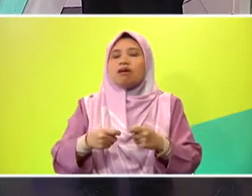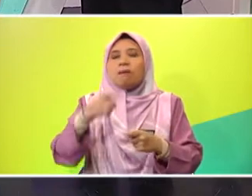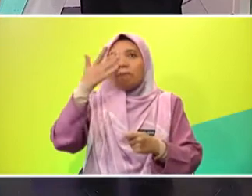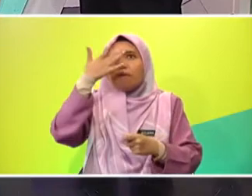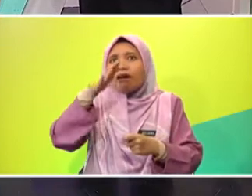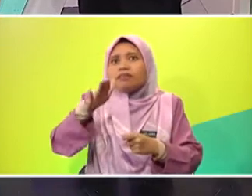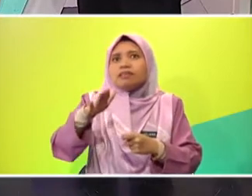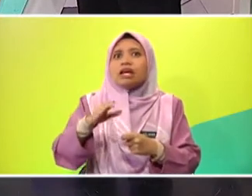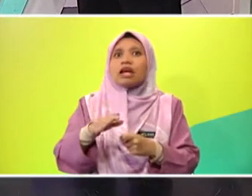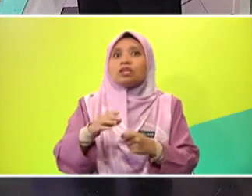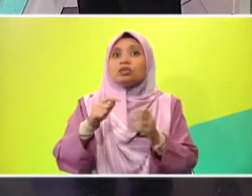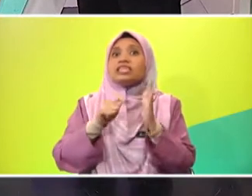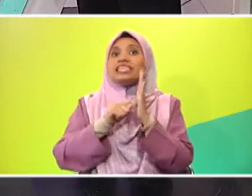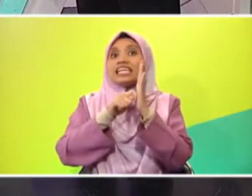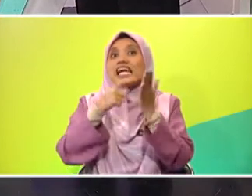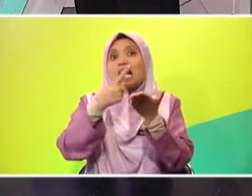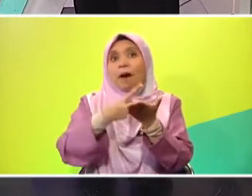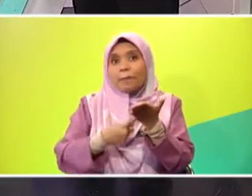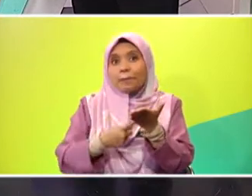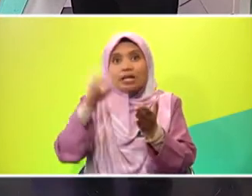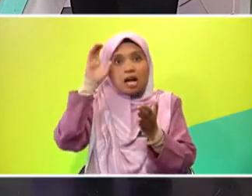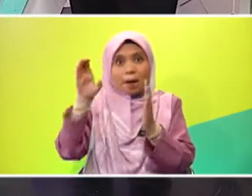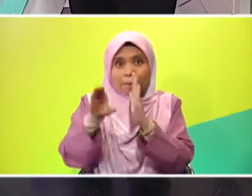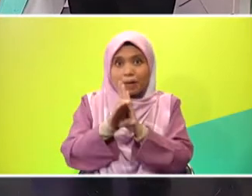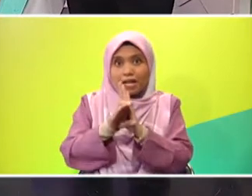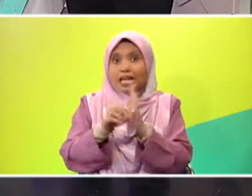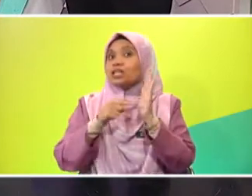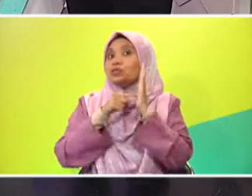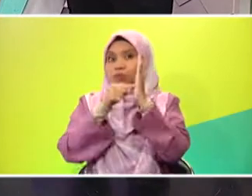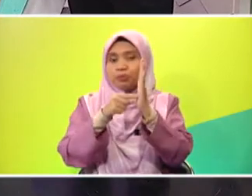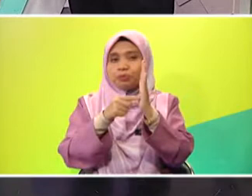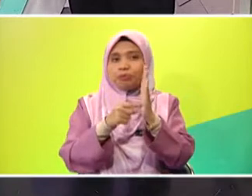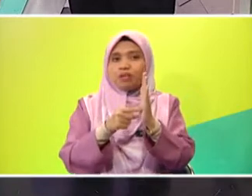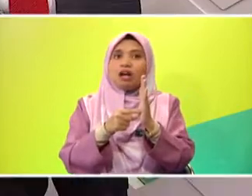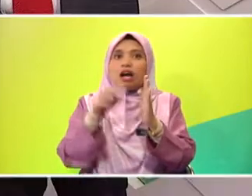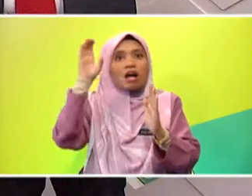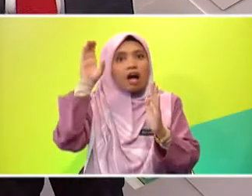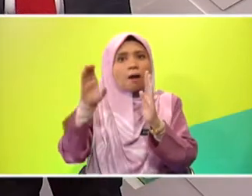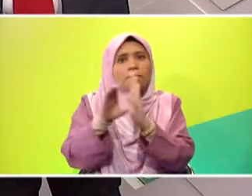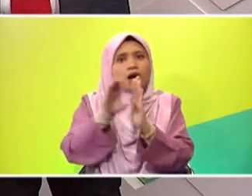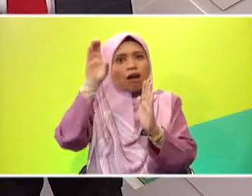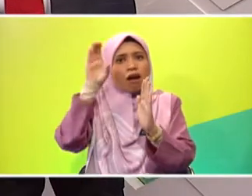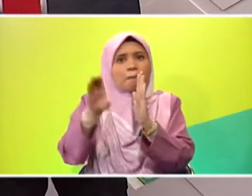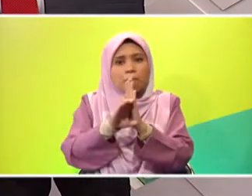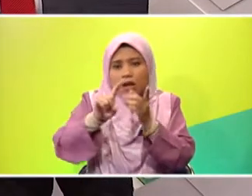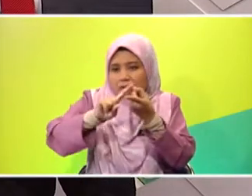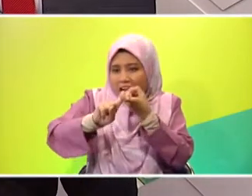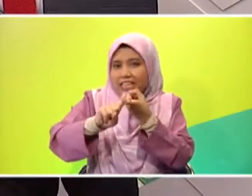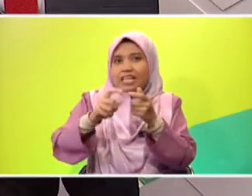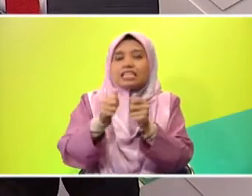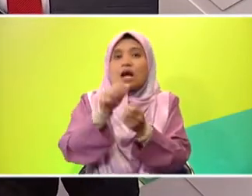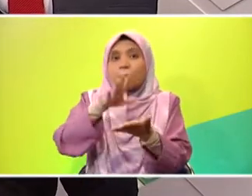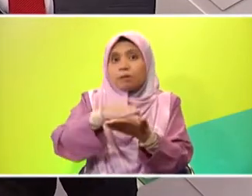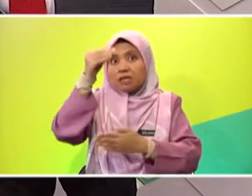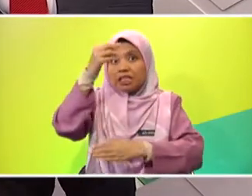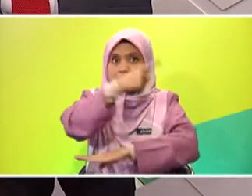mengenal pasti apakah gambar kita pada hari ini maka anak murai gambar ini adalah berkaitan dengan pembelajaran kitab